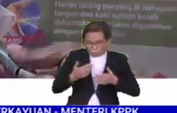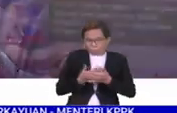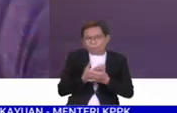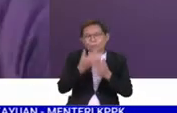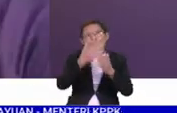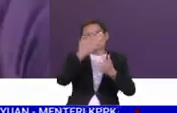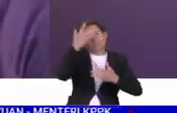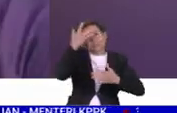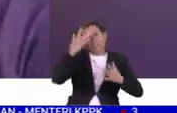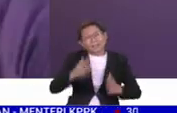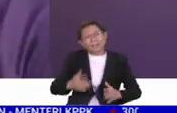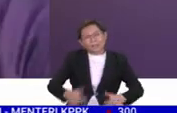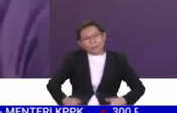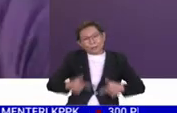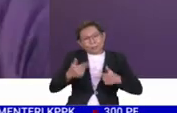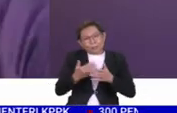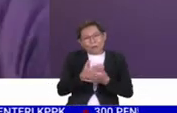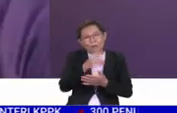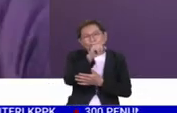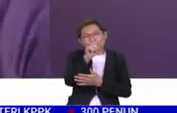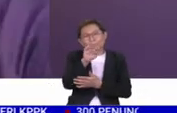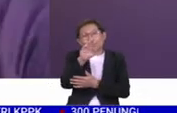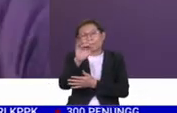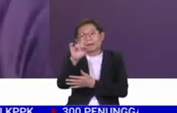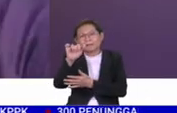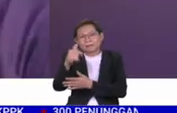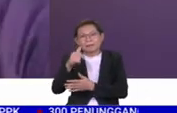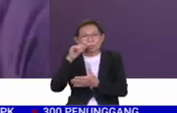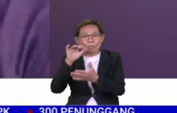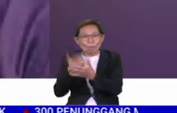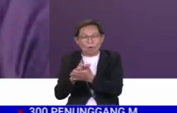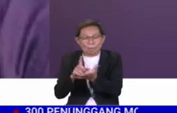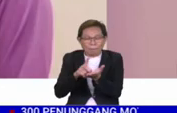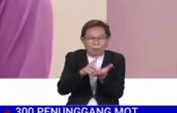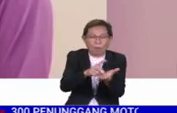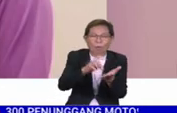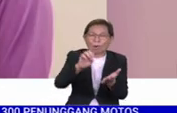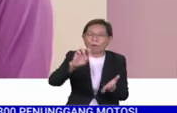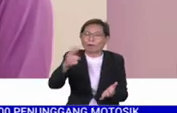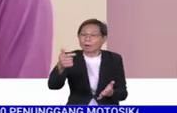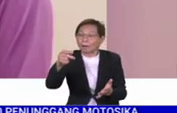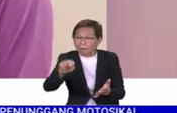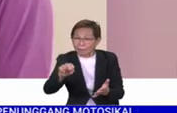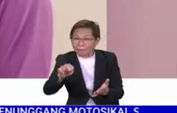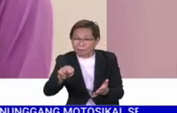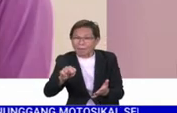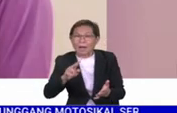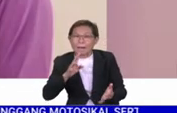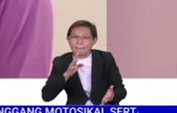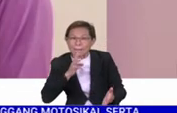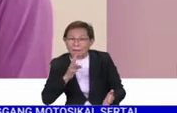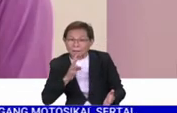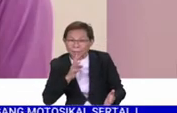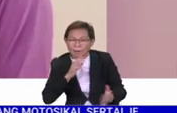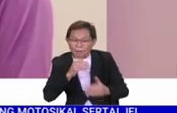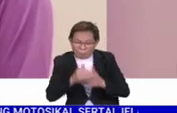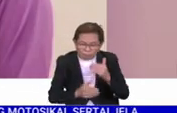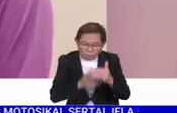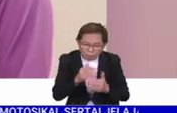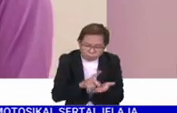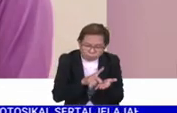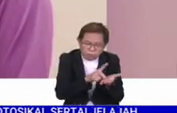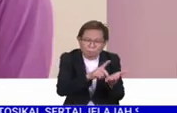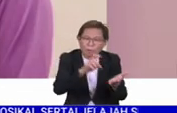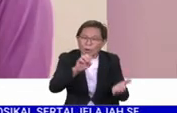sendiri. Zubaidah Muhyiddin, isteri kepada penderma organ kornea mata pula berkata, proses